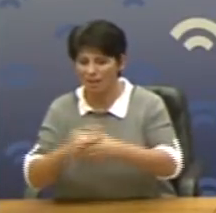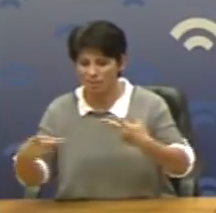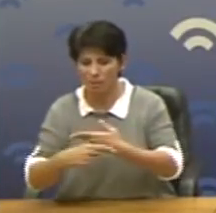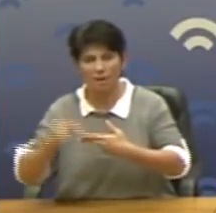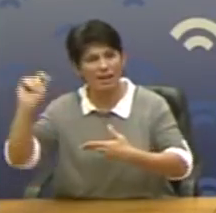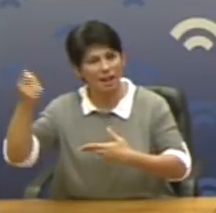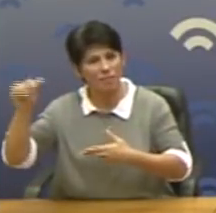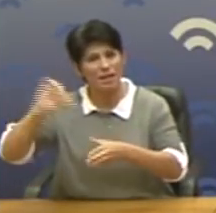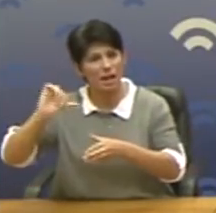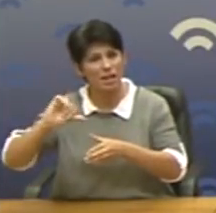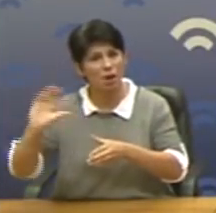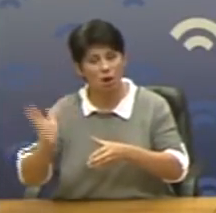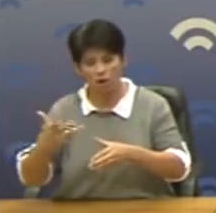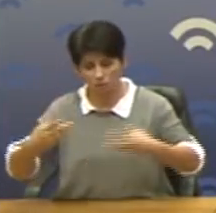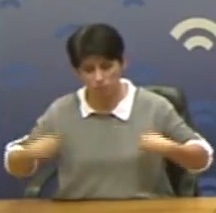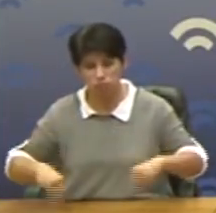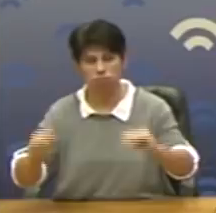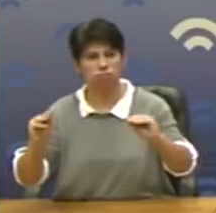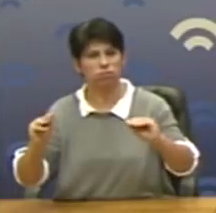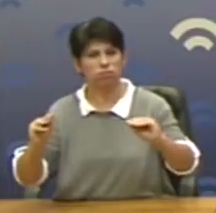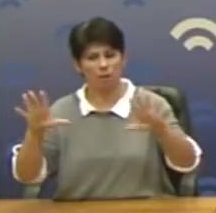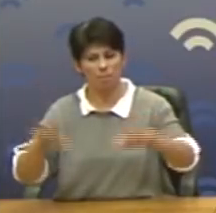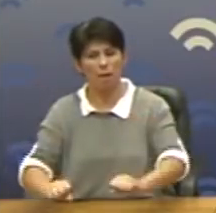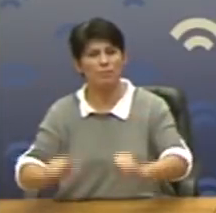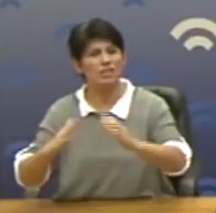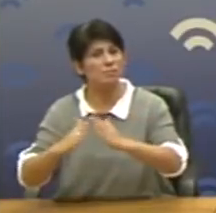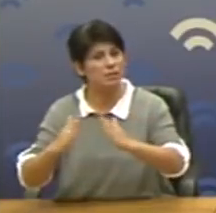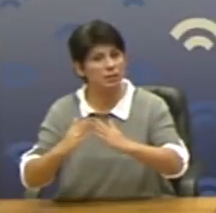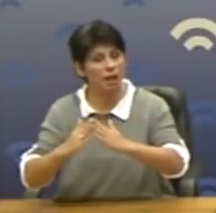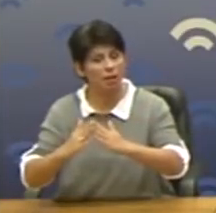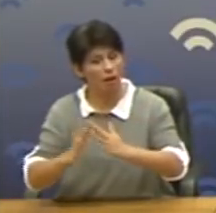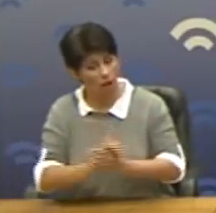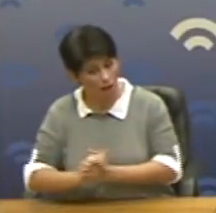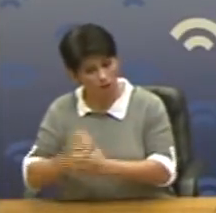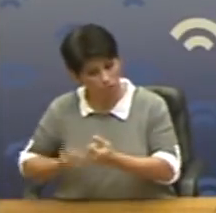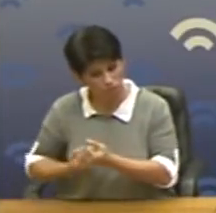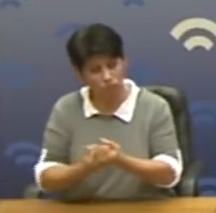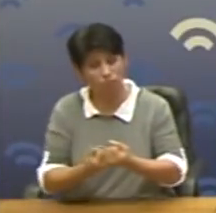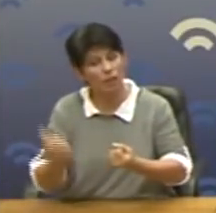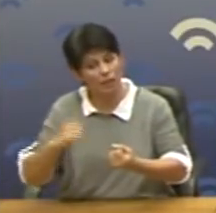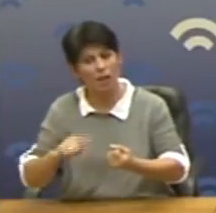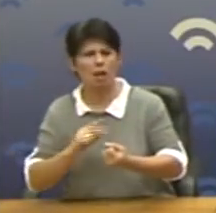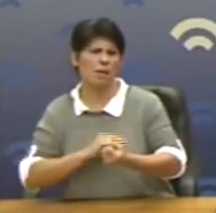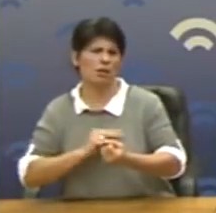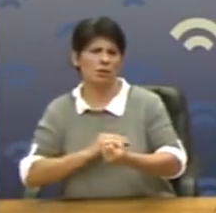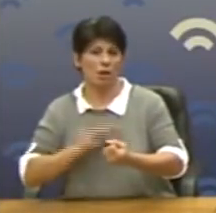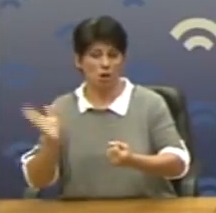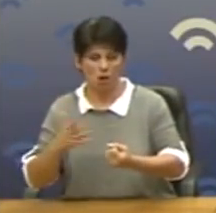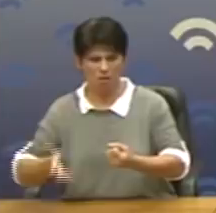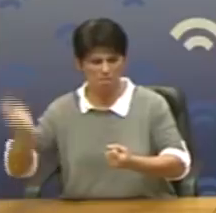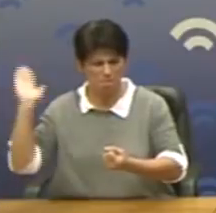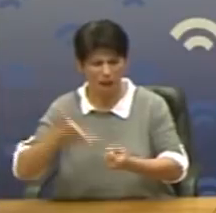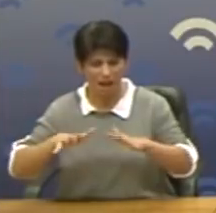όταν μπαίνουν στον πληστηριασμό και κατάσχονται σπίτια ή άλλα περιουσιακά στοιχεία, όταν μας τσακίζει η